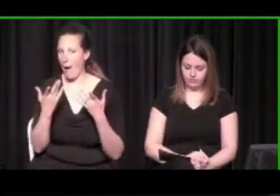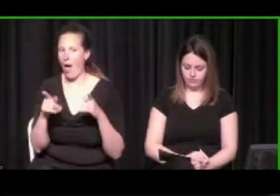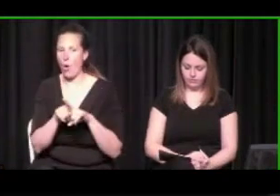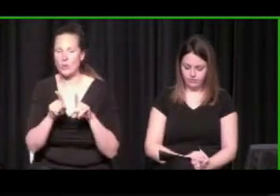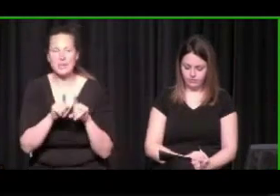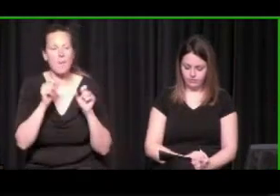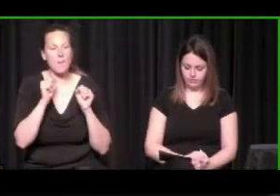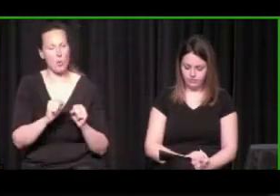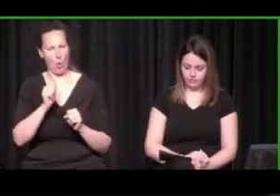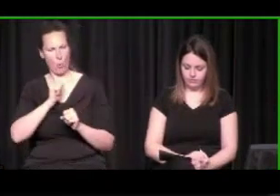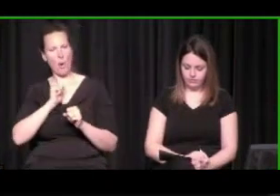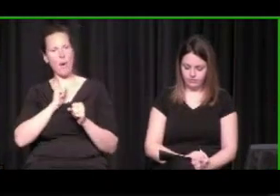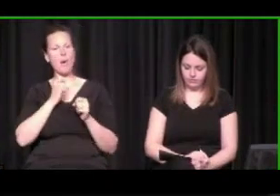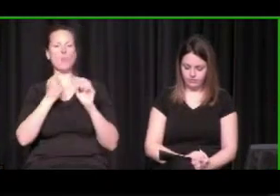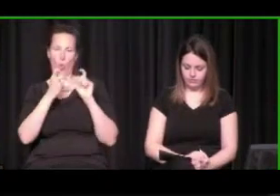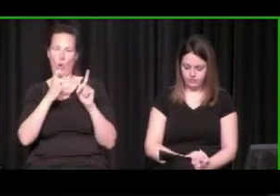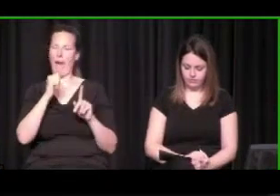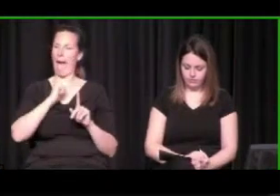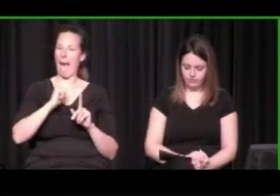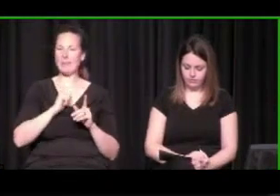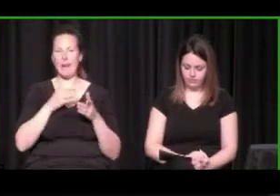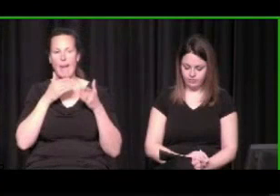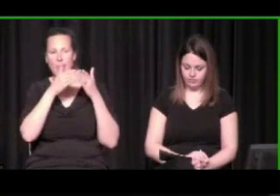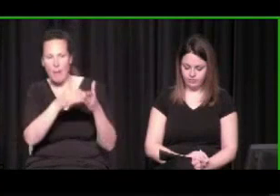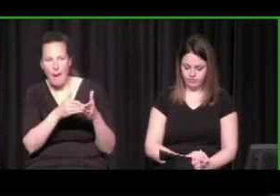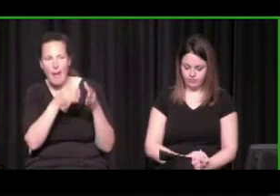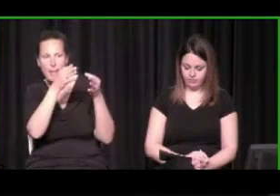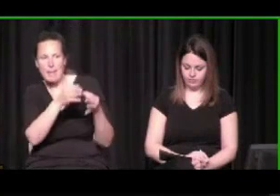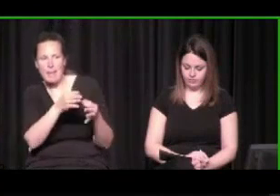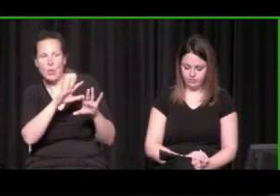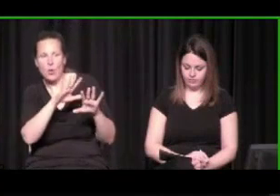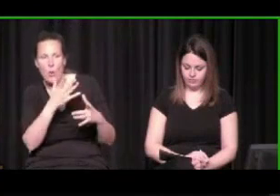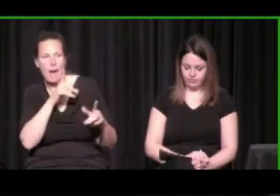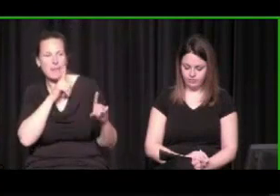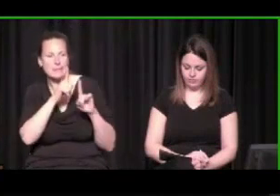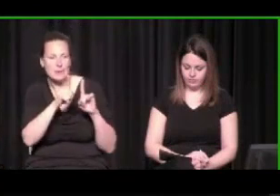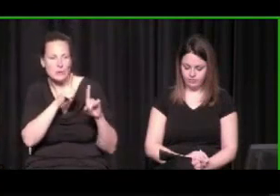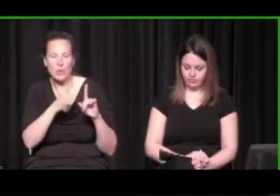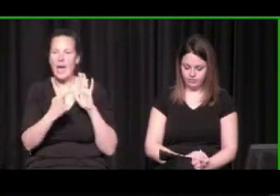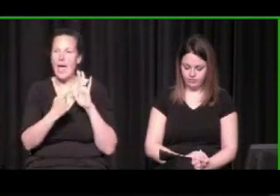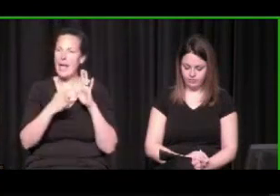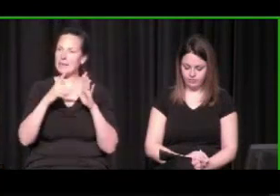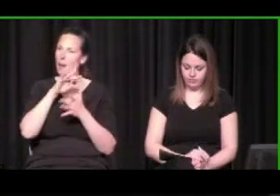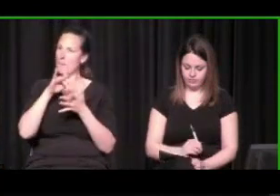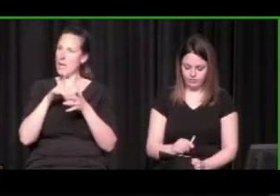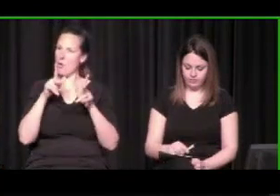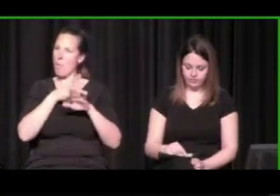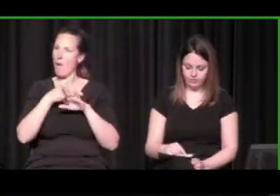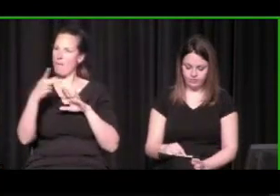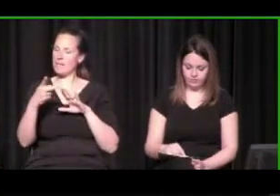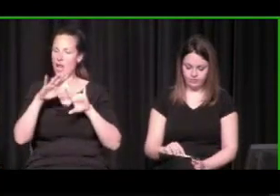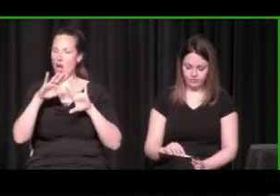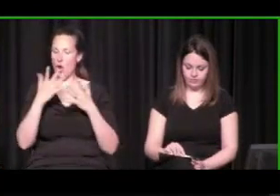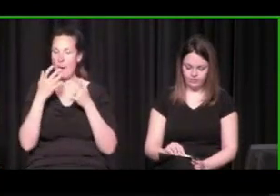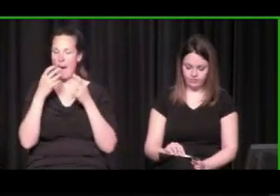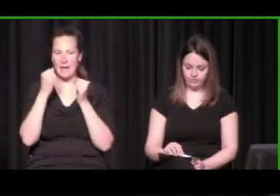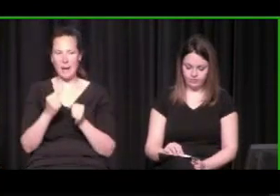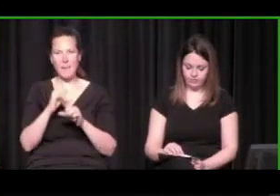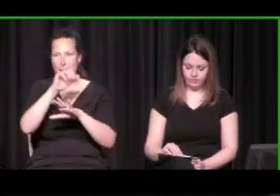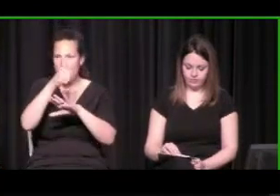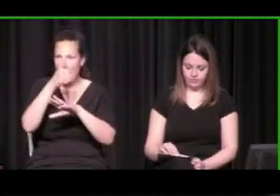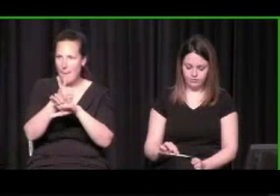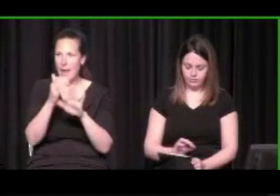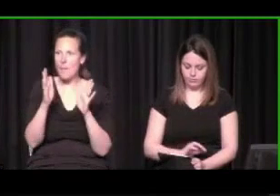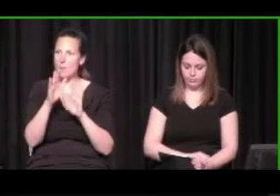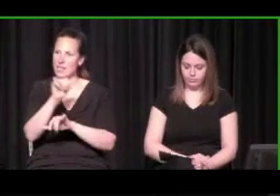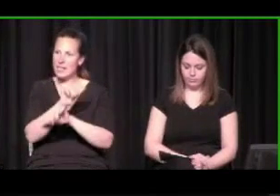décision? On peut ici penser, par exemple, au milieu professionnel. Comment est-ce que ces milieux-là peuvent faire en sorte de mettre en place des